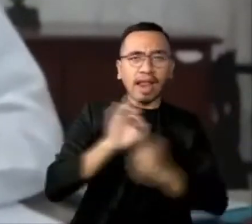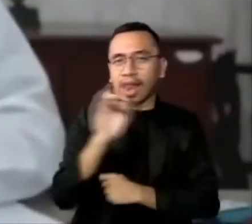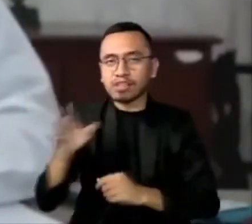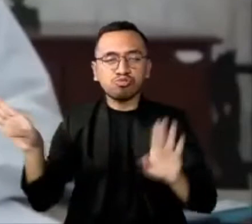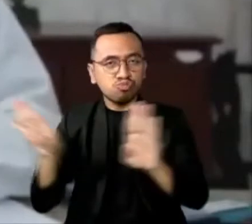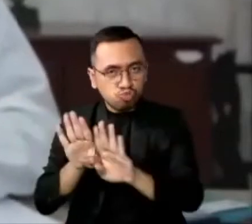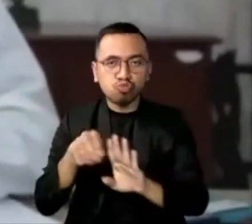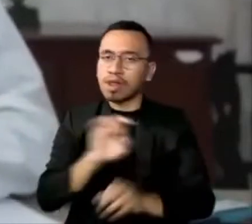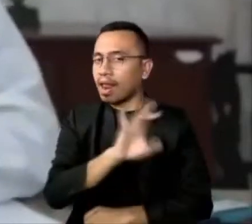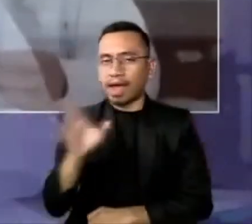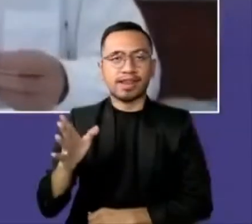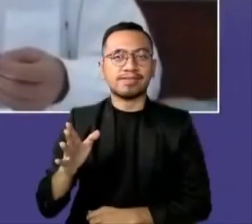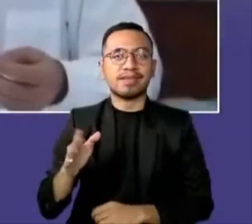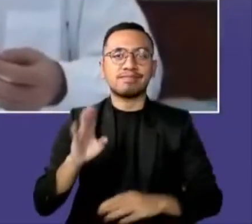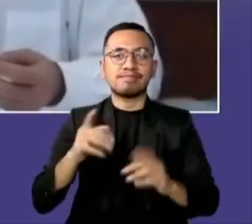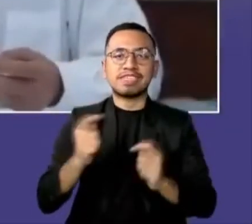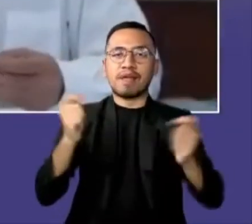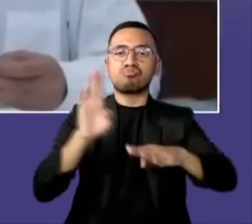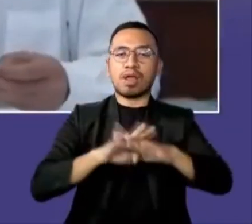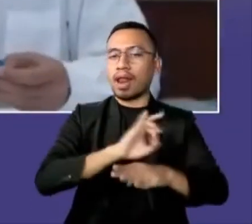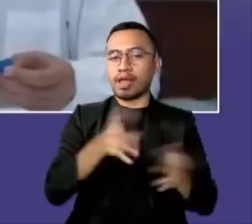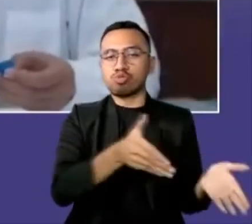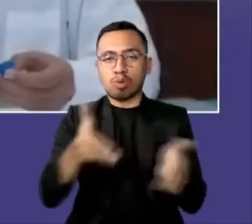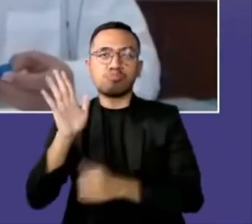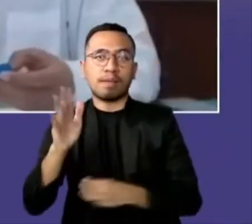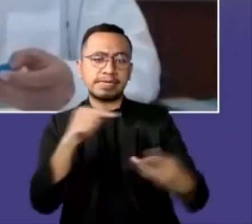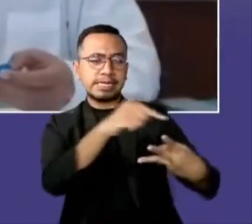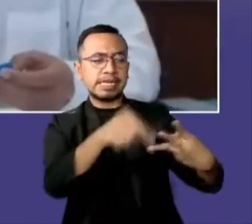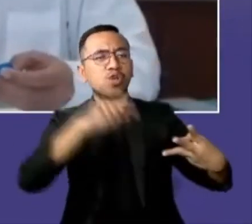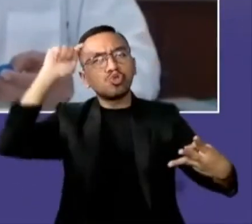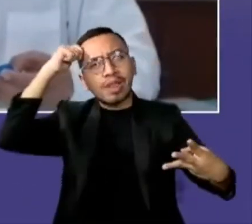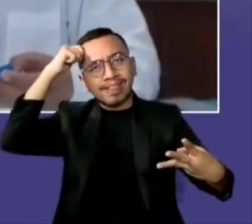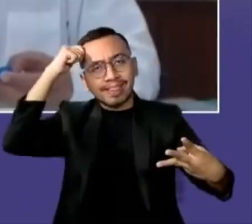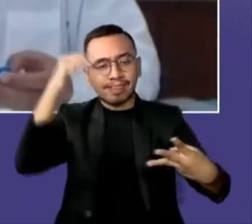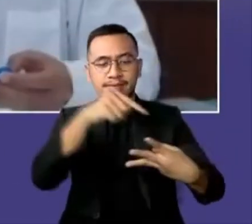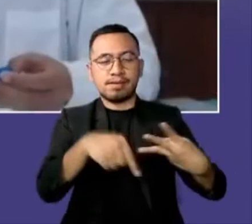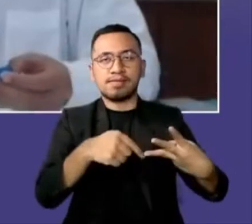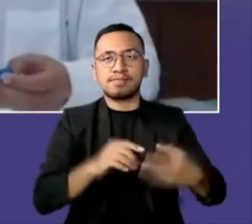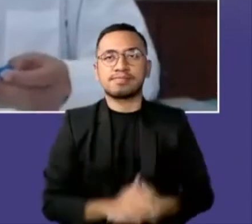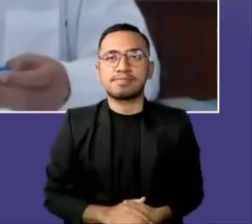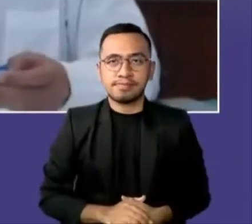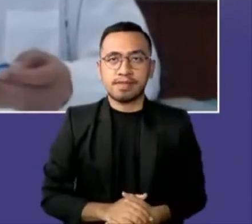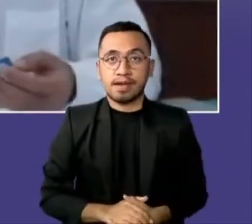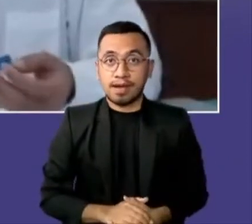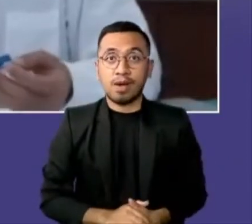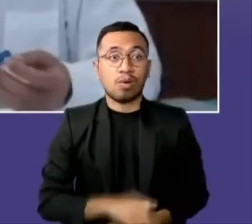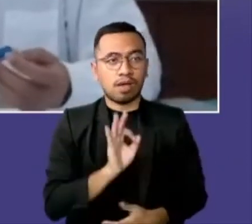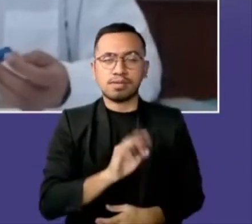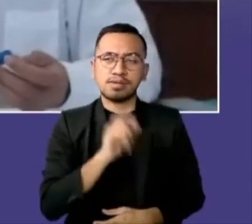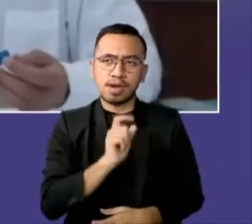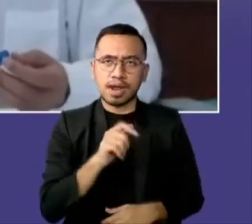kita kendalikan. Baik, lantas di tiga lokasi rentan itu strategi apa nih, Pak, yang diterapkan di Temanggung? Strateginya